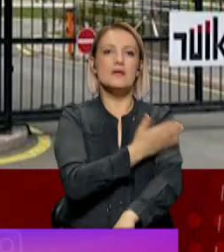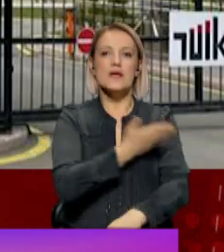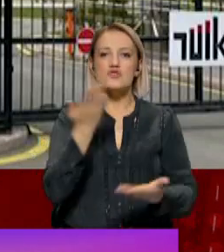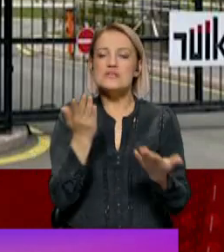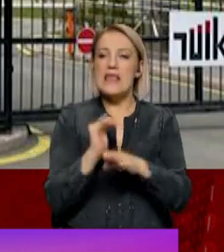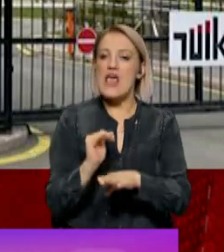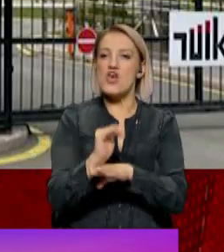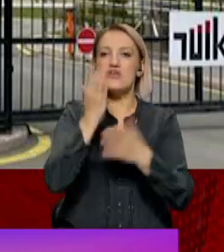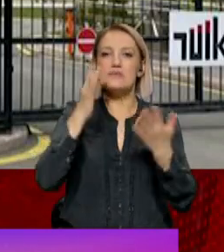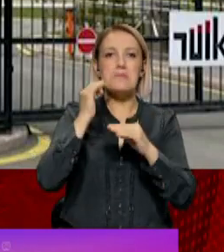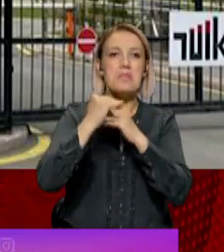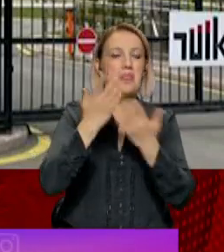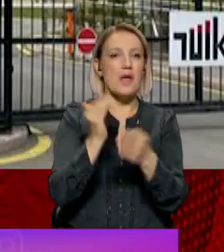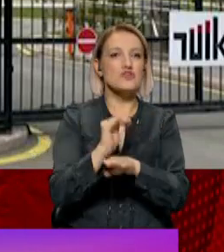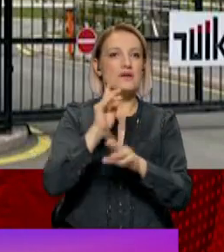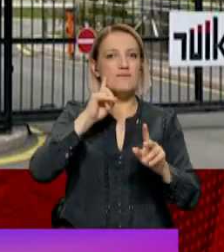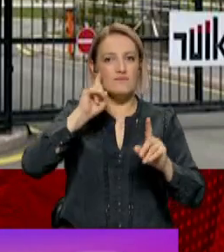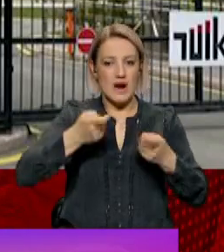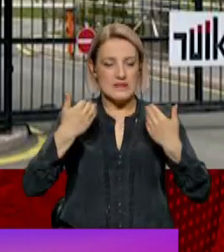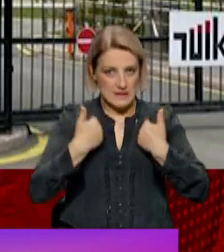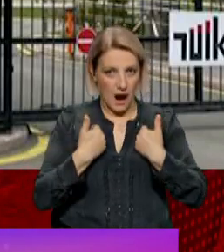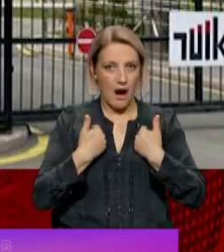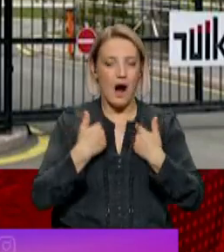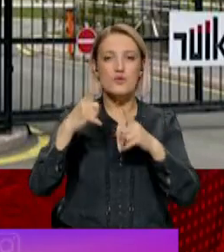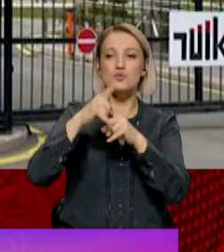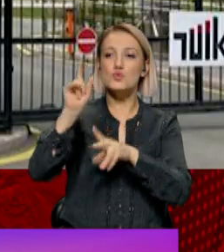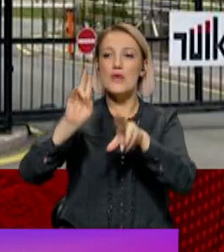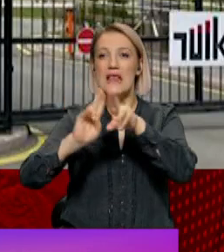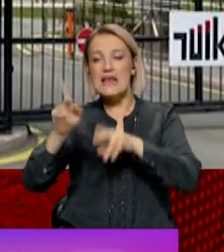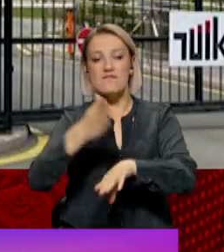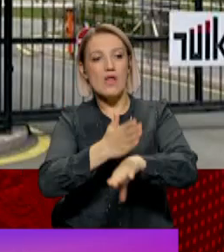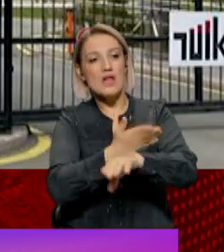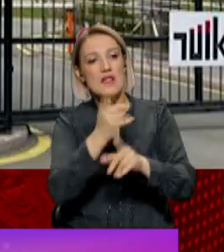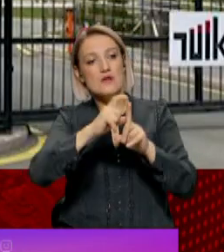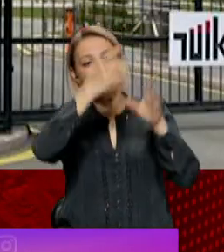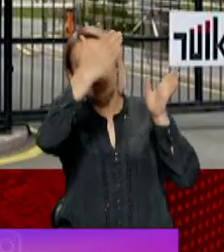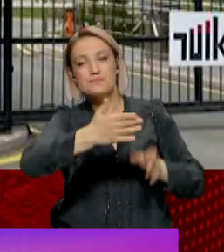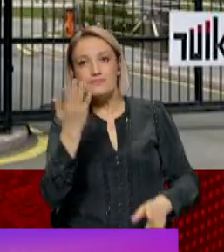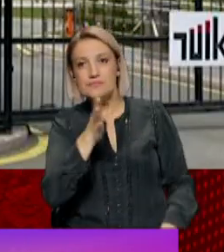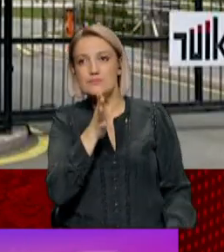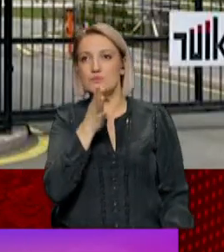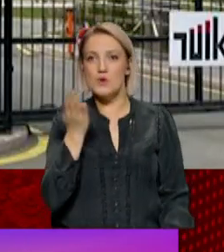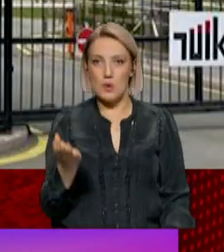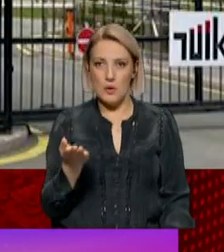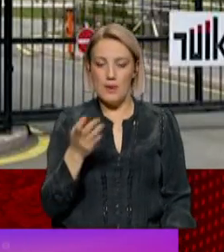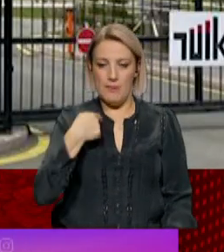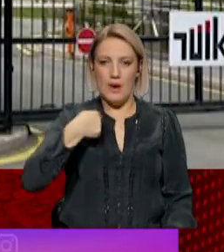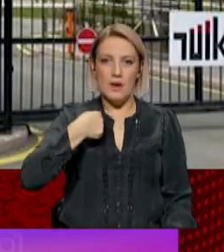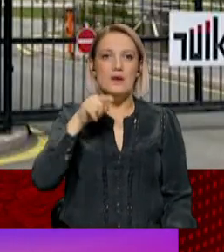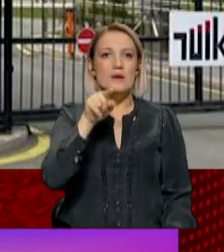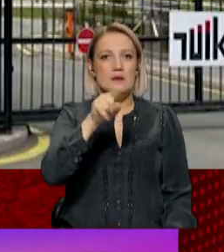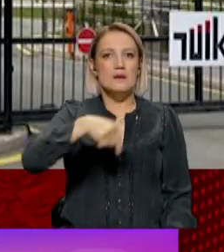ne yaşadığının farkında ama TÜİK vatandaşın ne durumda olduğunu ne kadar biliyor acaba? Ben size